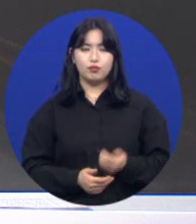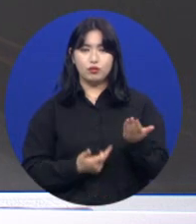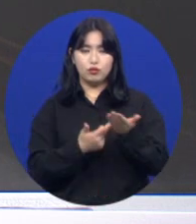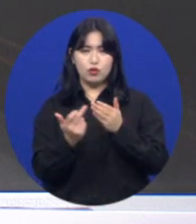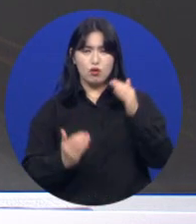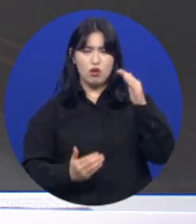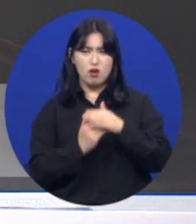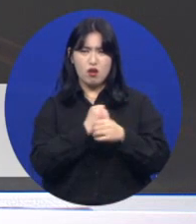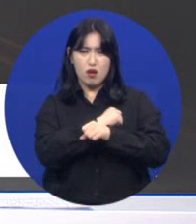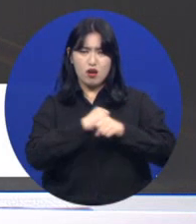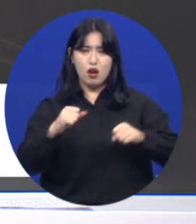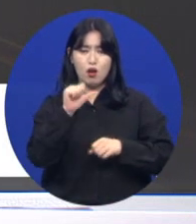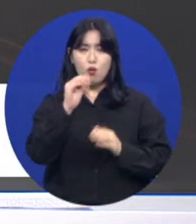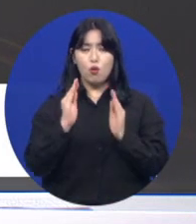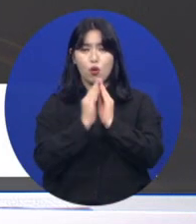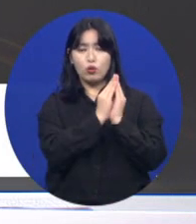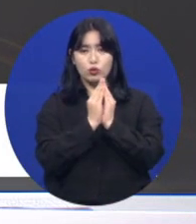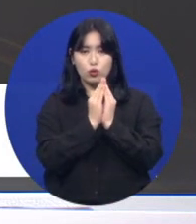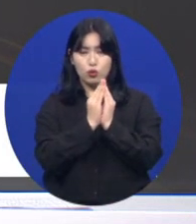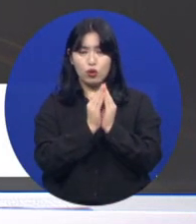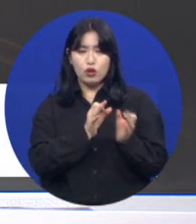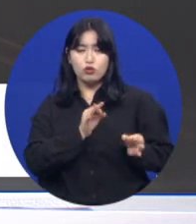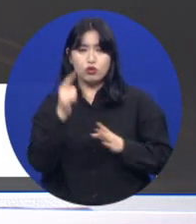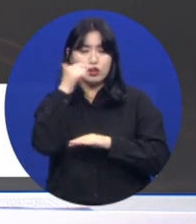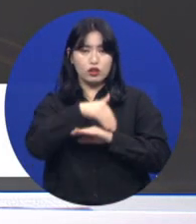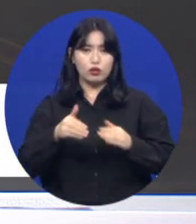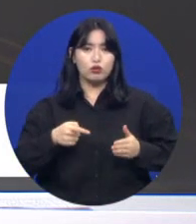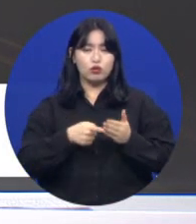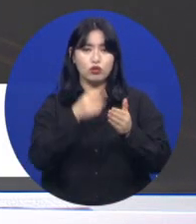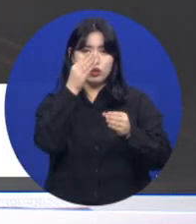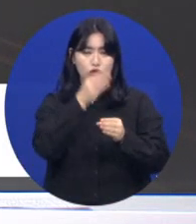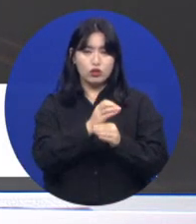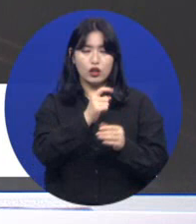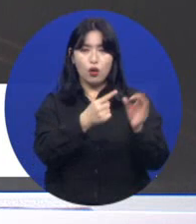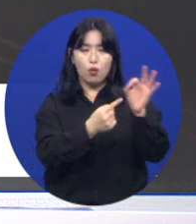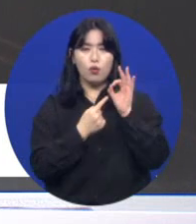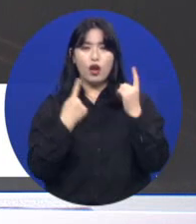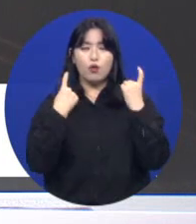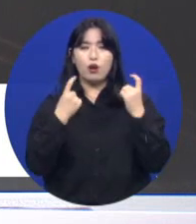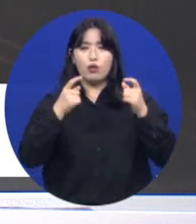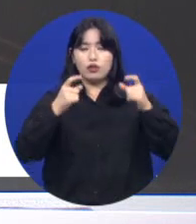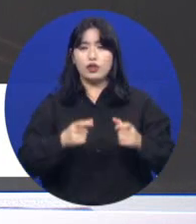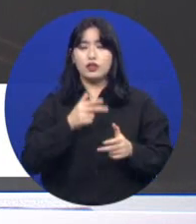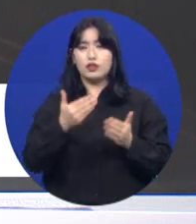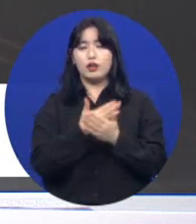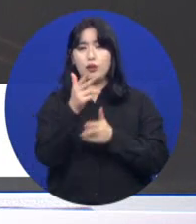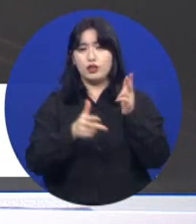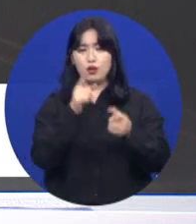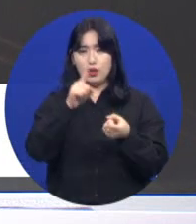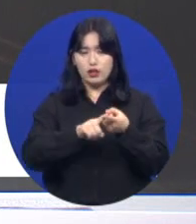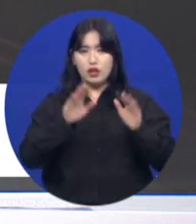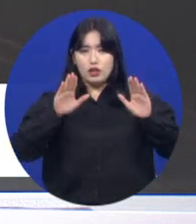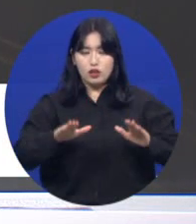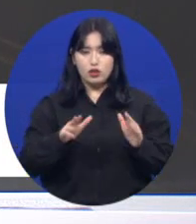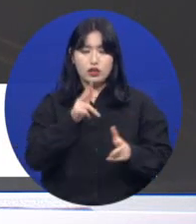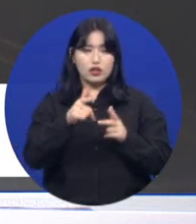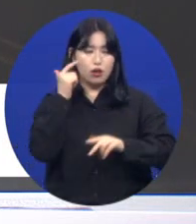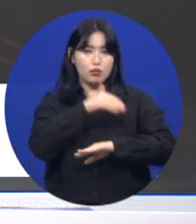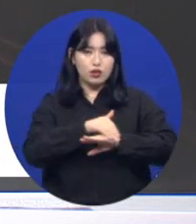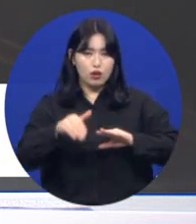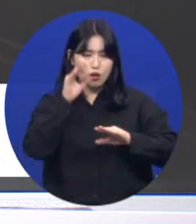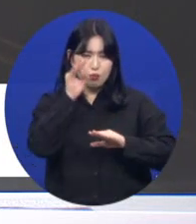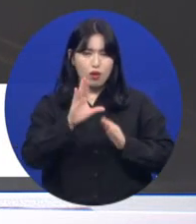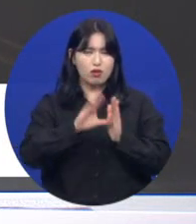제주 최대 규모의 5조 원대 투자 계획으로 추진되고 있는 오라 관광단지 개발 사업이 현재 사업